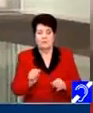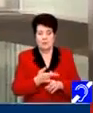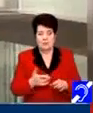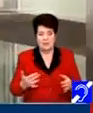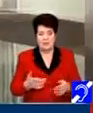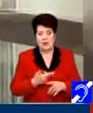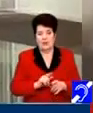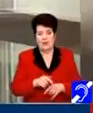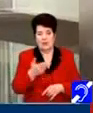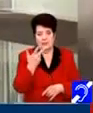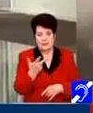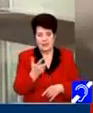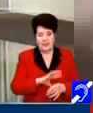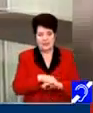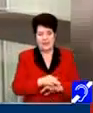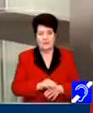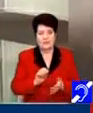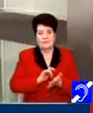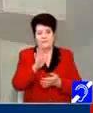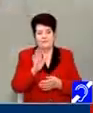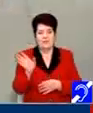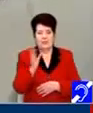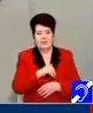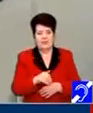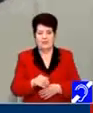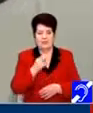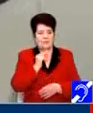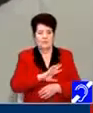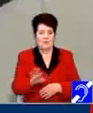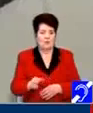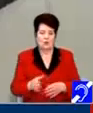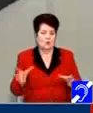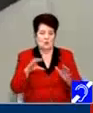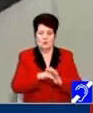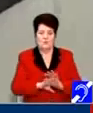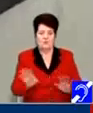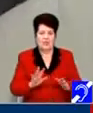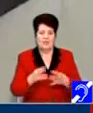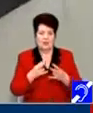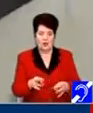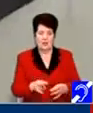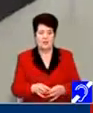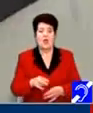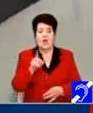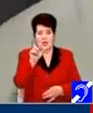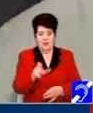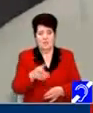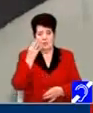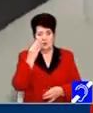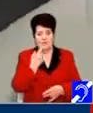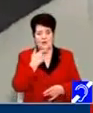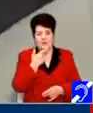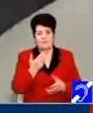cei trei cetățeni din Tajikistan au negat orice acuzație și au spus că nu fac parte din gruparea de teroriști. Cetățeanul moldovean a